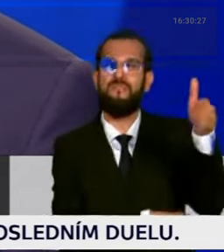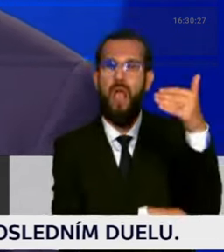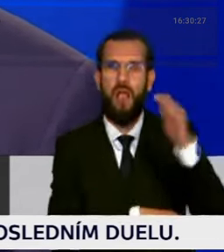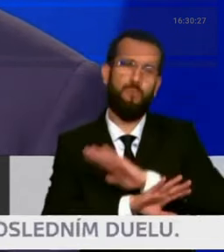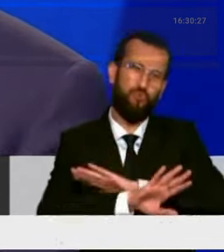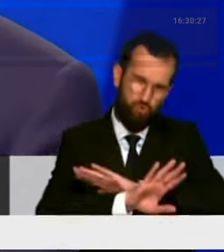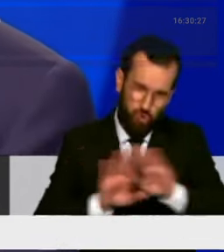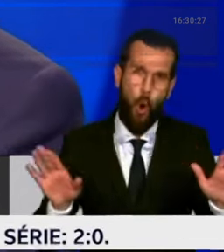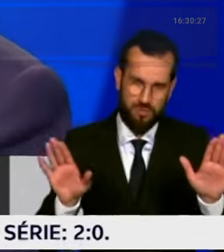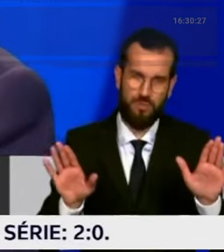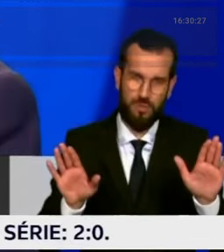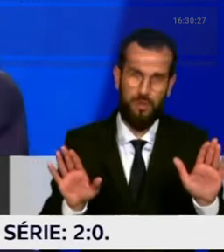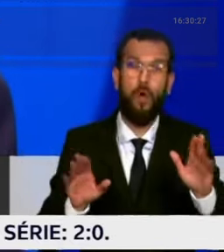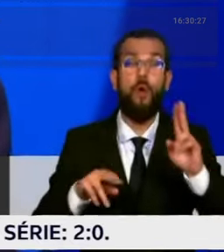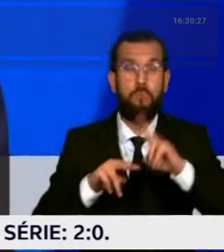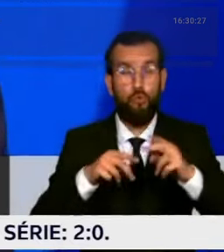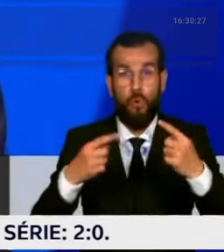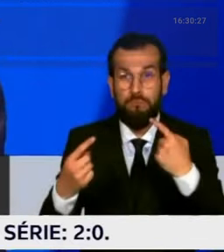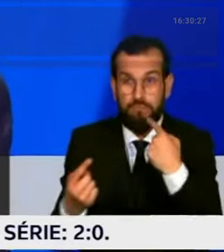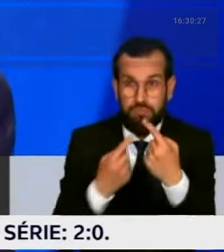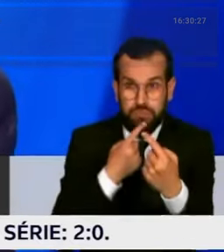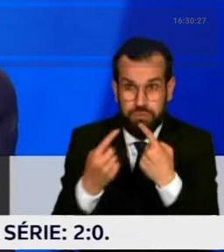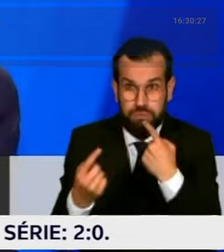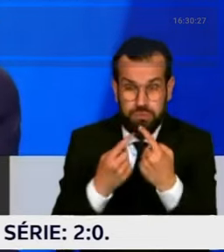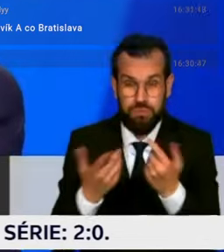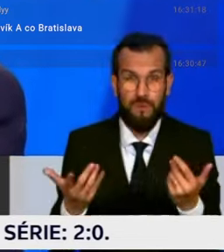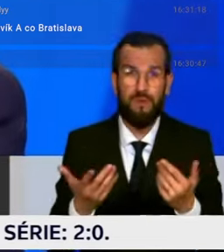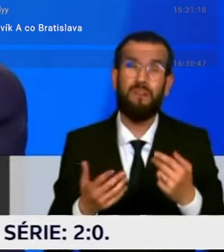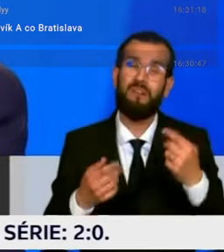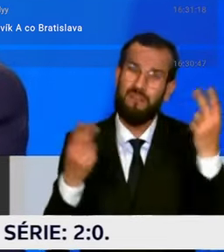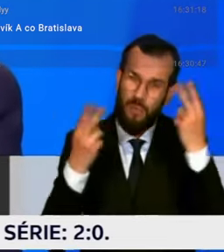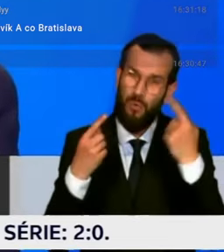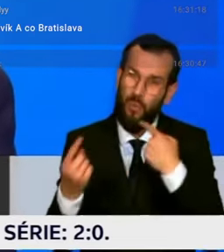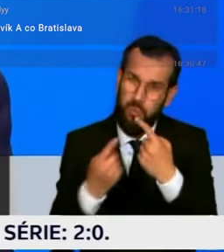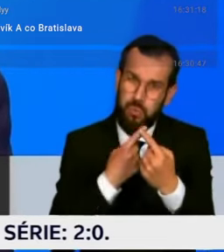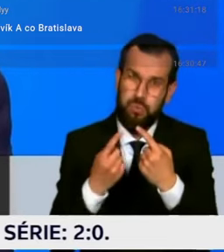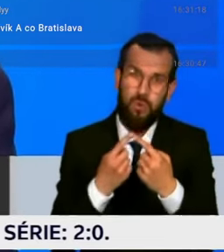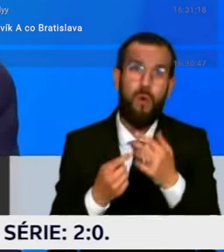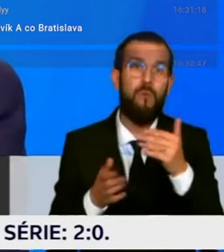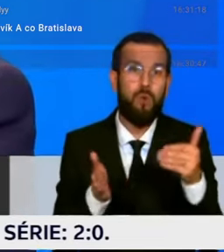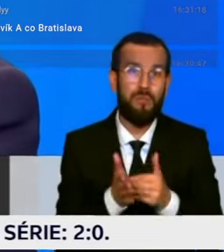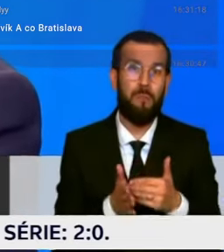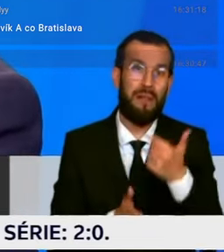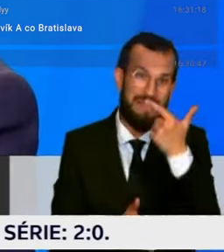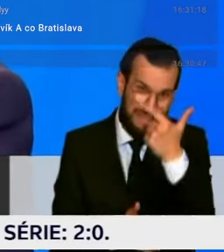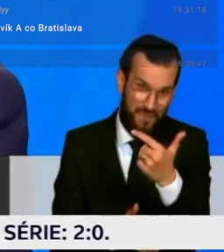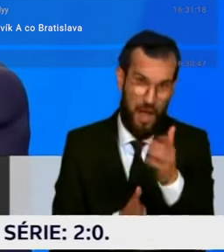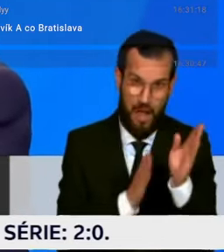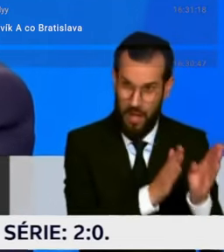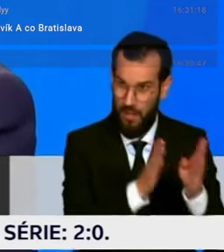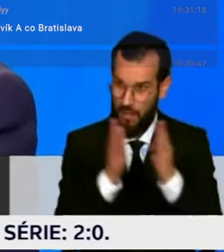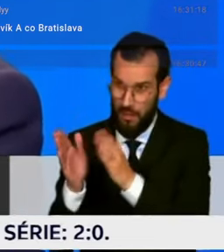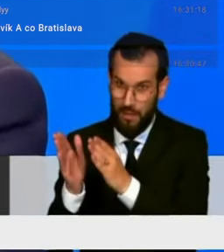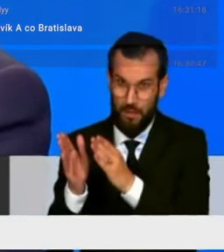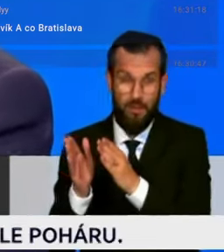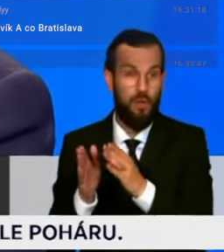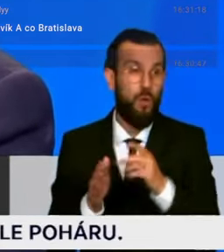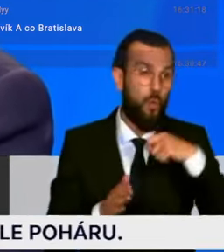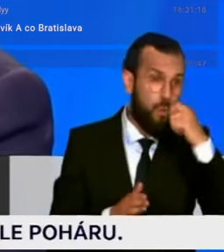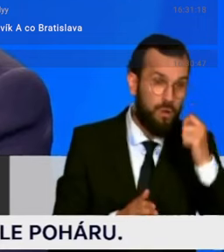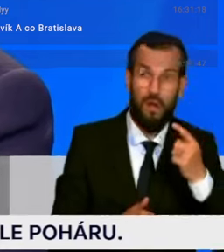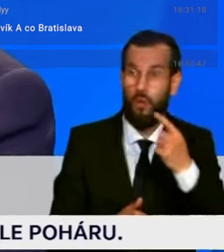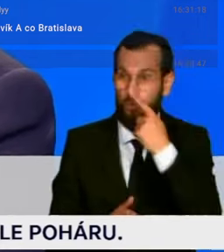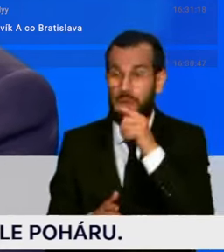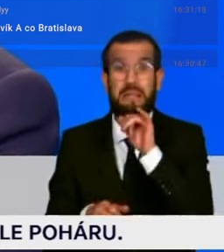ľudia a potom môžu začať rokovania Ale samozrejme tie rokovania sú vždy rokovania dvoch strán ale musia začať a tu Zatiaľ